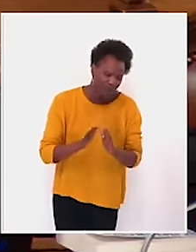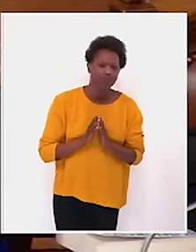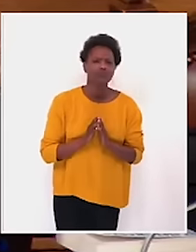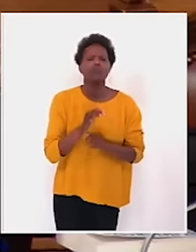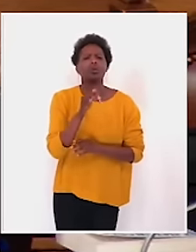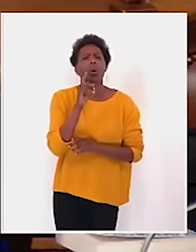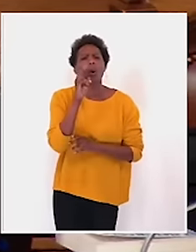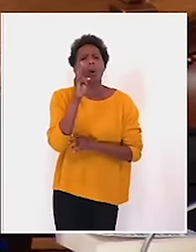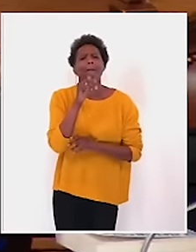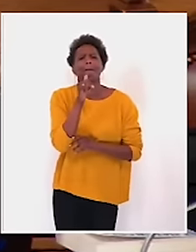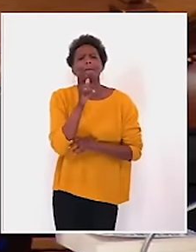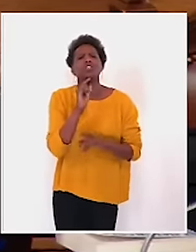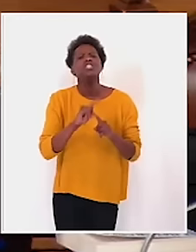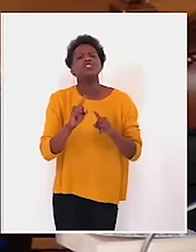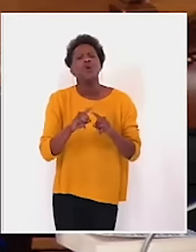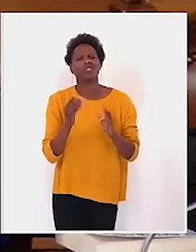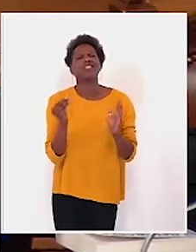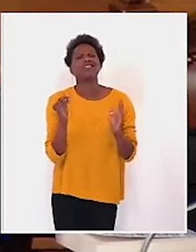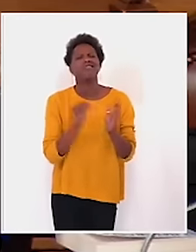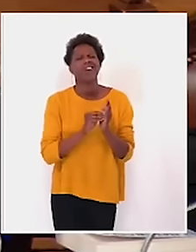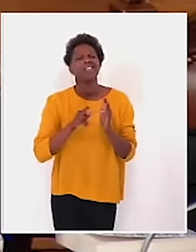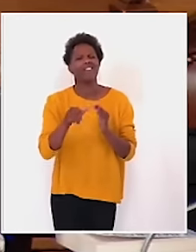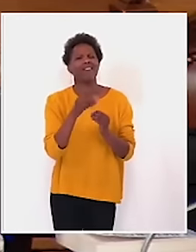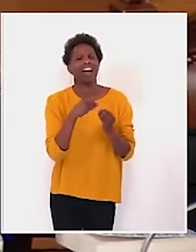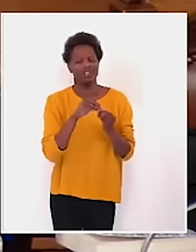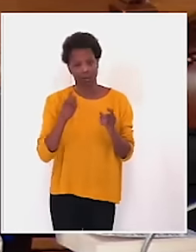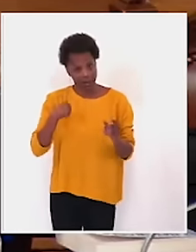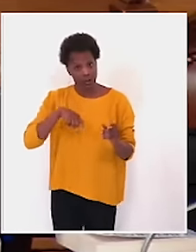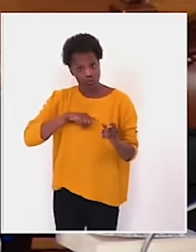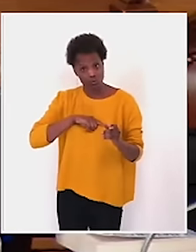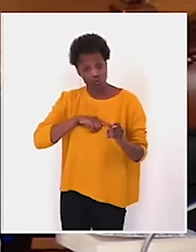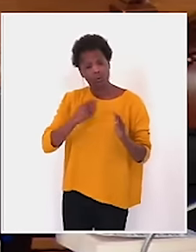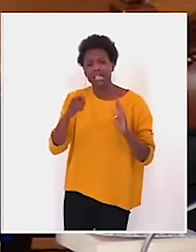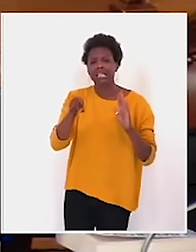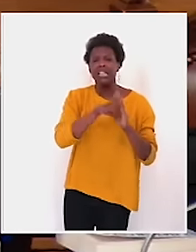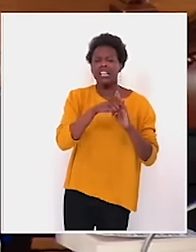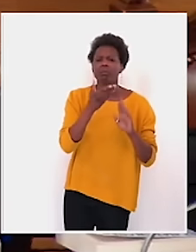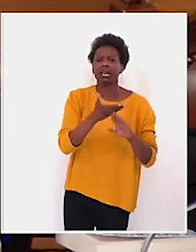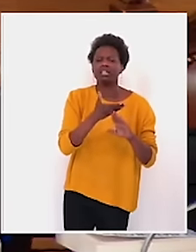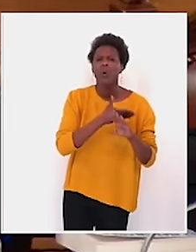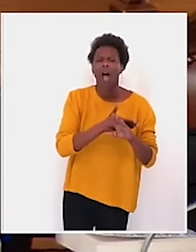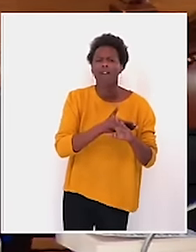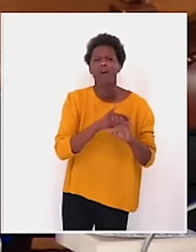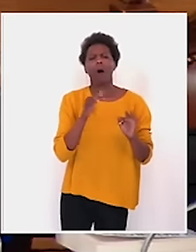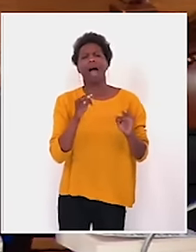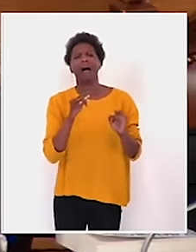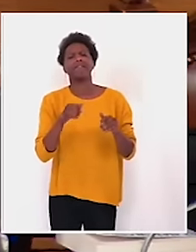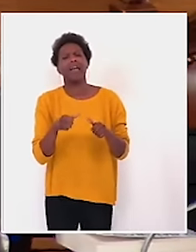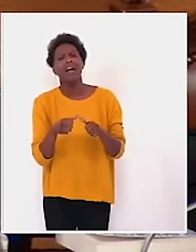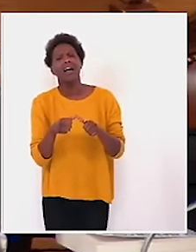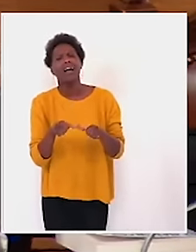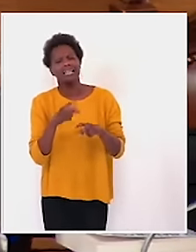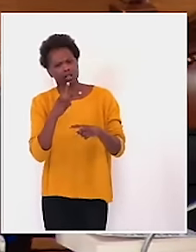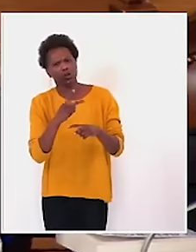j'ai oublié, mais ça va être dans la note. C'est on a soutenu la délibération précédente, hein, sur l'hôtel, la résidence hôtelière, hein, qui